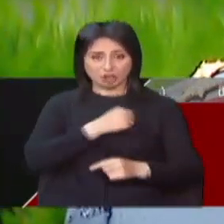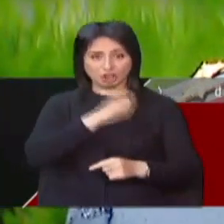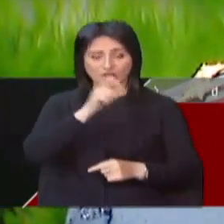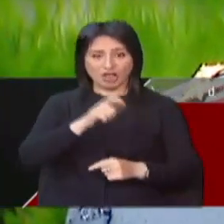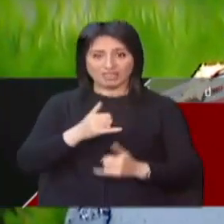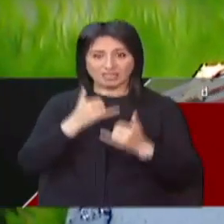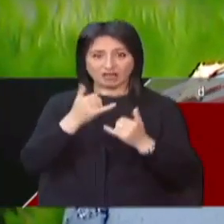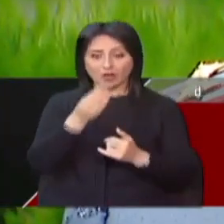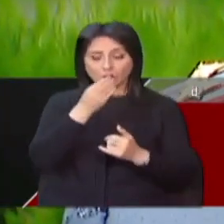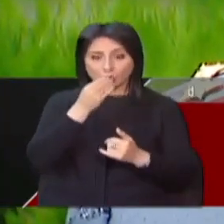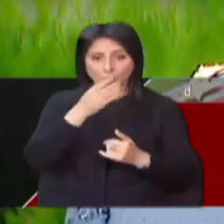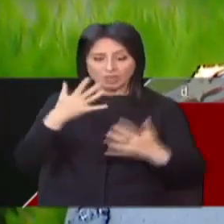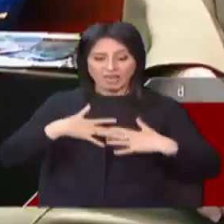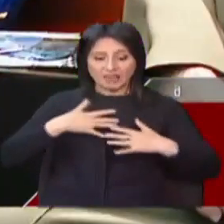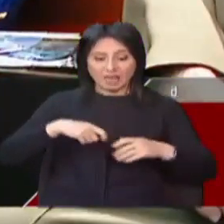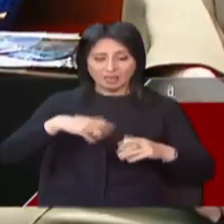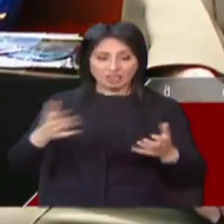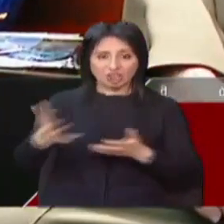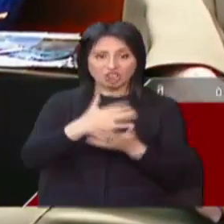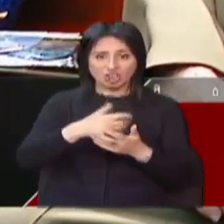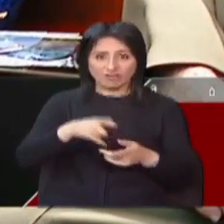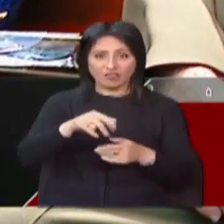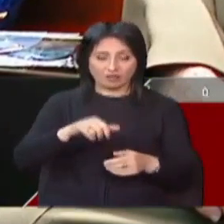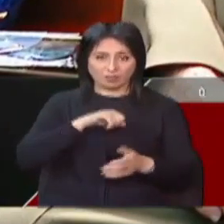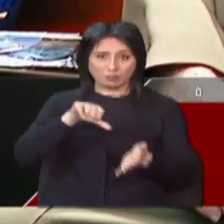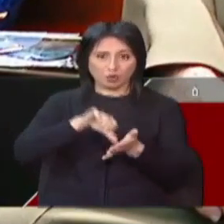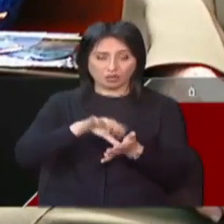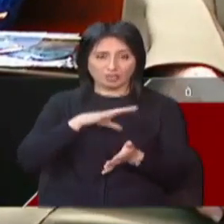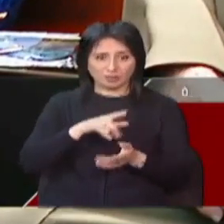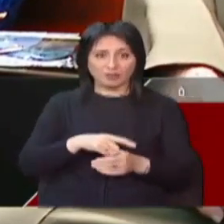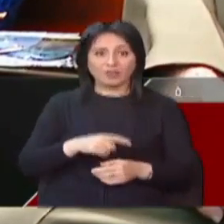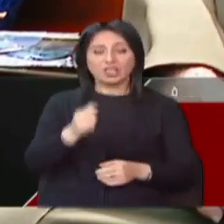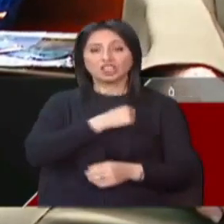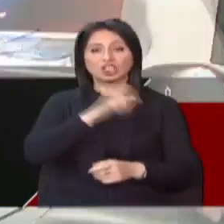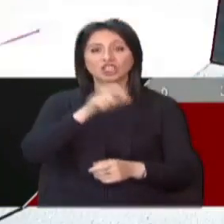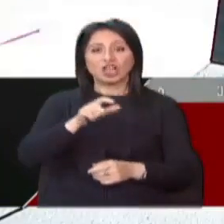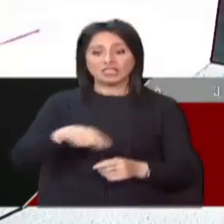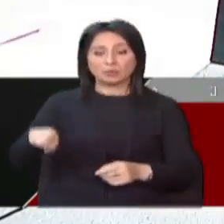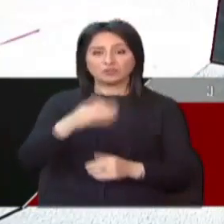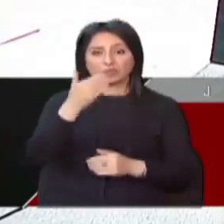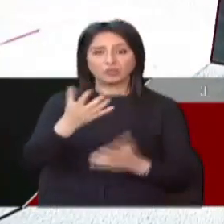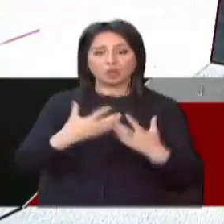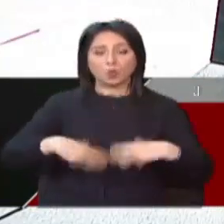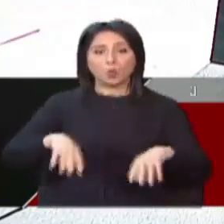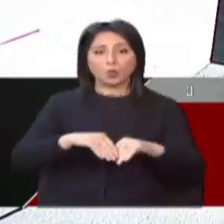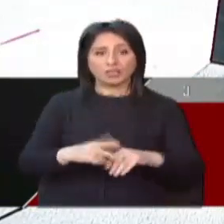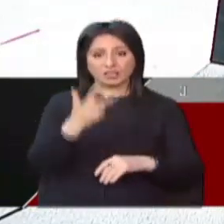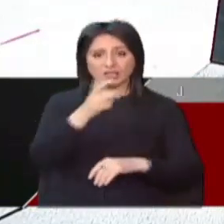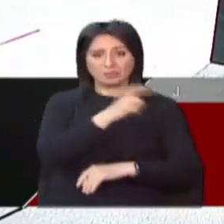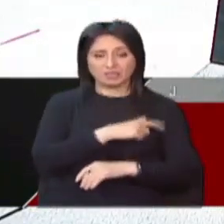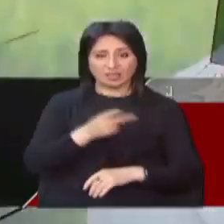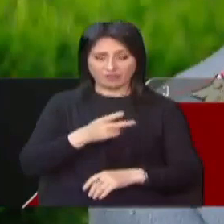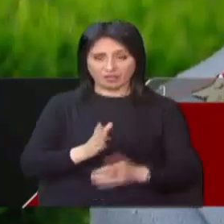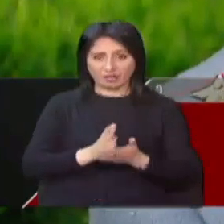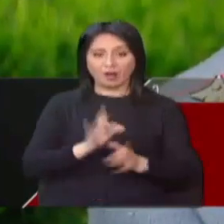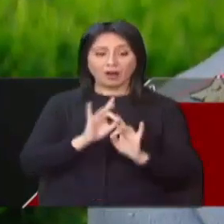kat sebistuiz sursat isedat ansat mi şekrove paşiyi gebda monatile obas. Mebrdol jaris kat sebşoris misi ojaxis samit